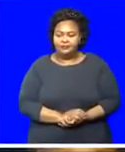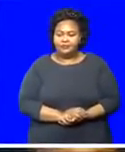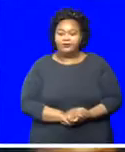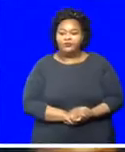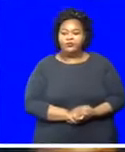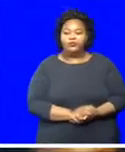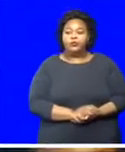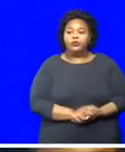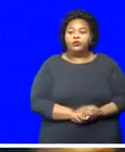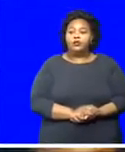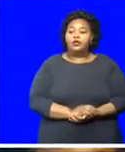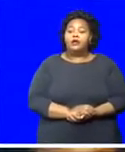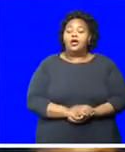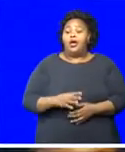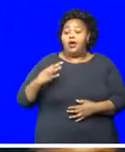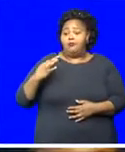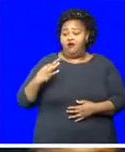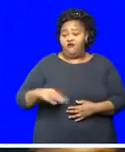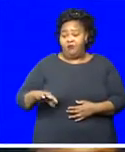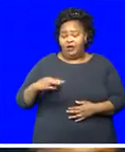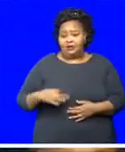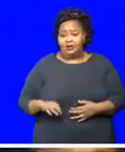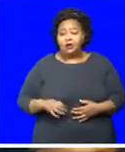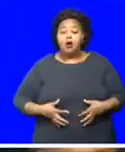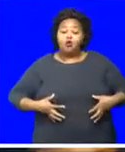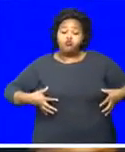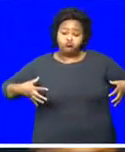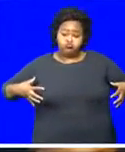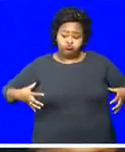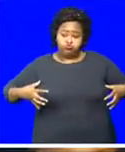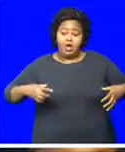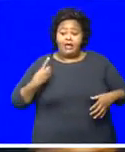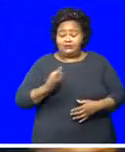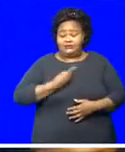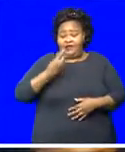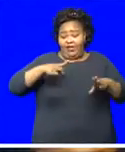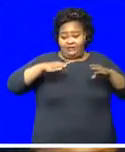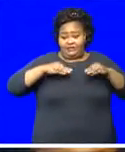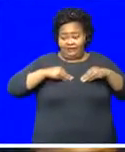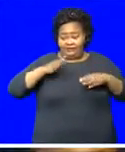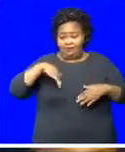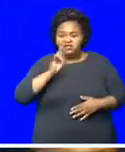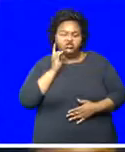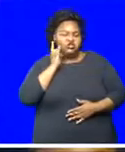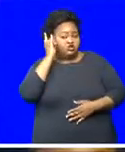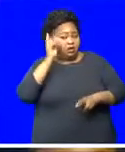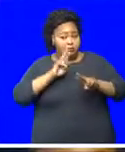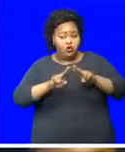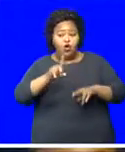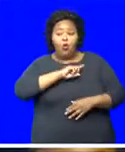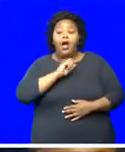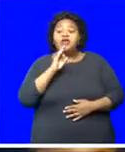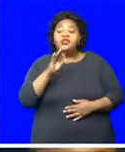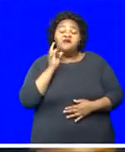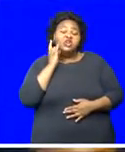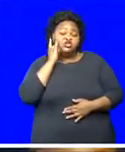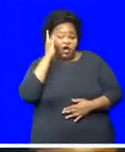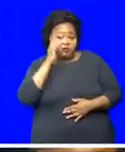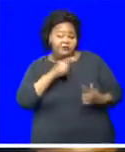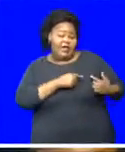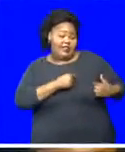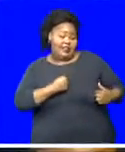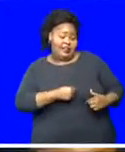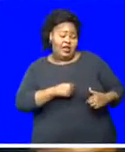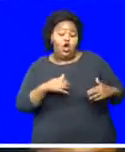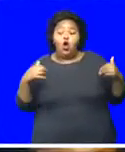Emantombazana lamakhulu ngemtimba kumele atemukele nemtimba yawo ngoba kungademukeli kuholela ekutheni agcine akhathateka